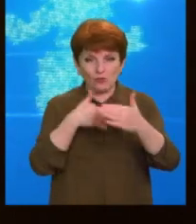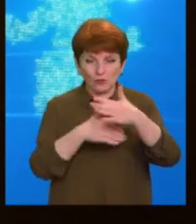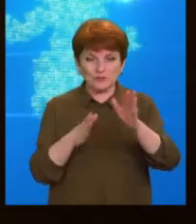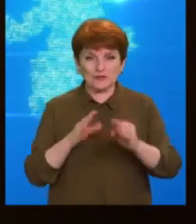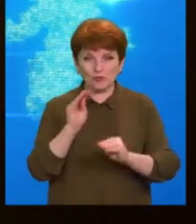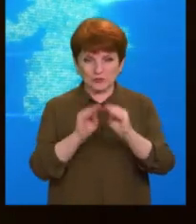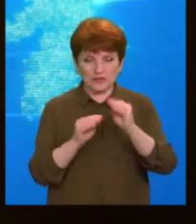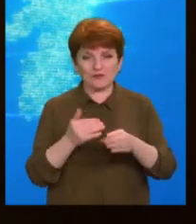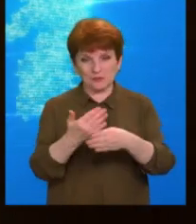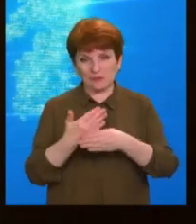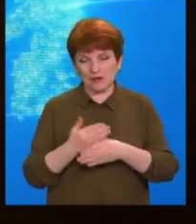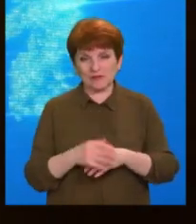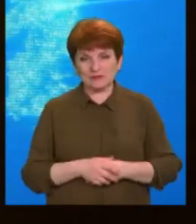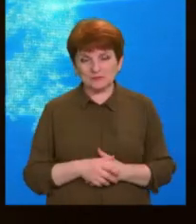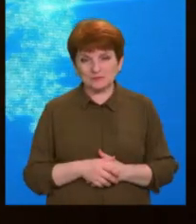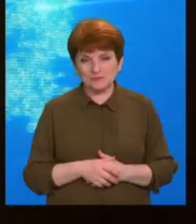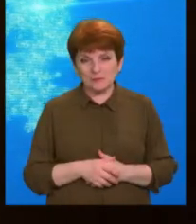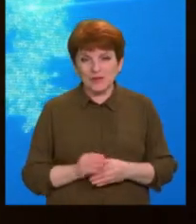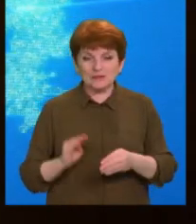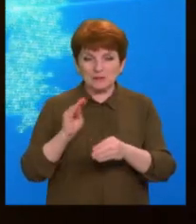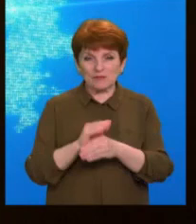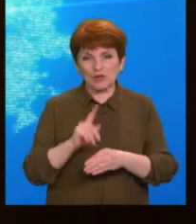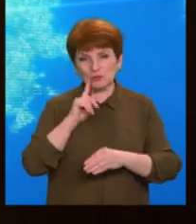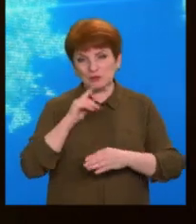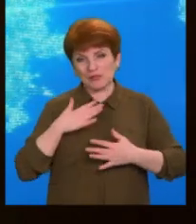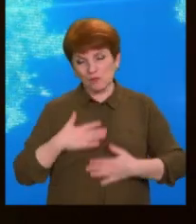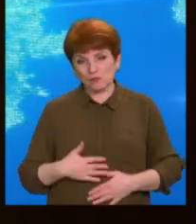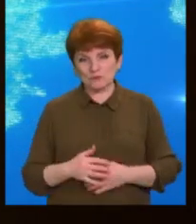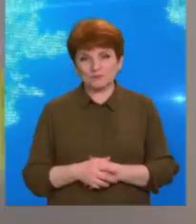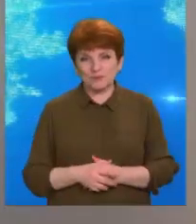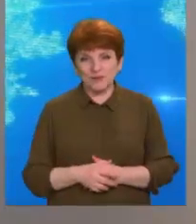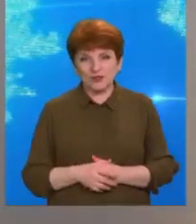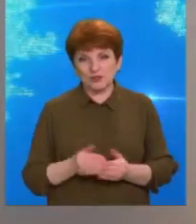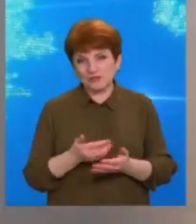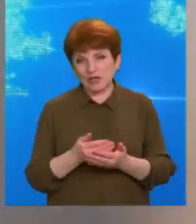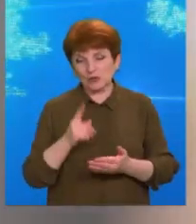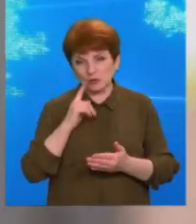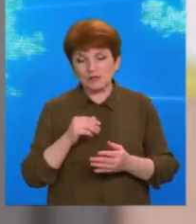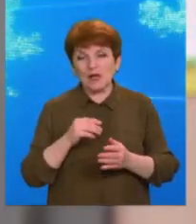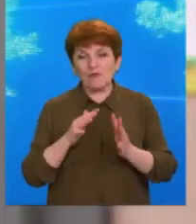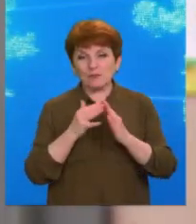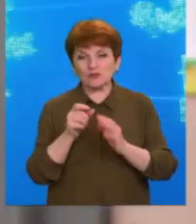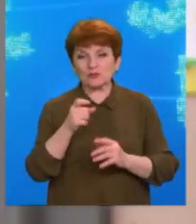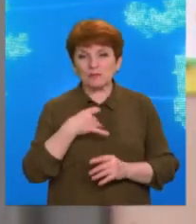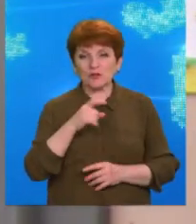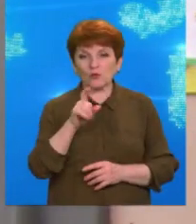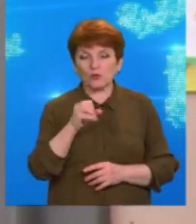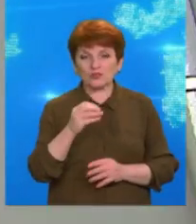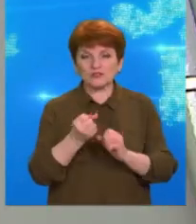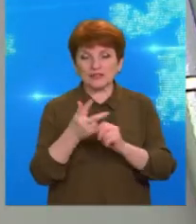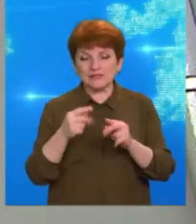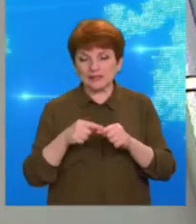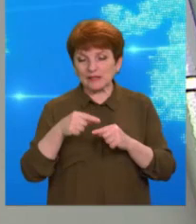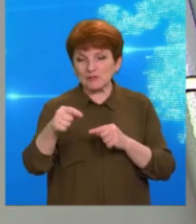в жизни помогает. Добавляет уюта, комфорта. И удобство. В поселке Белый Хутор в 13 километрах